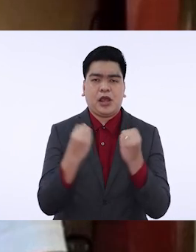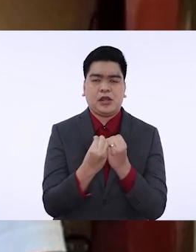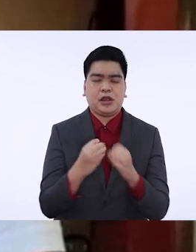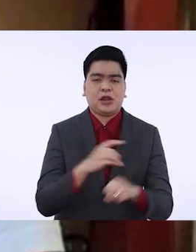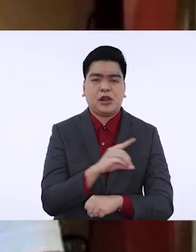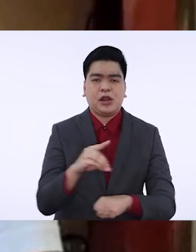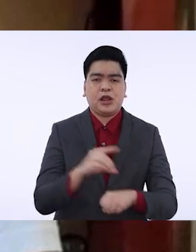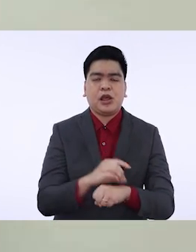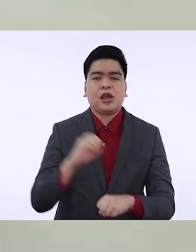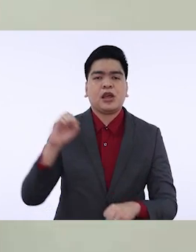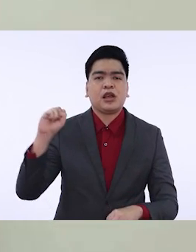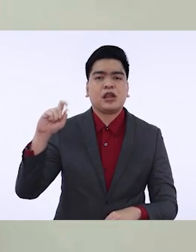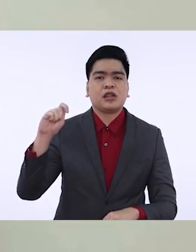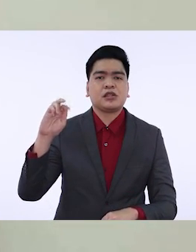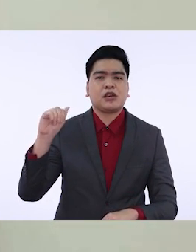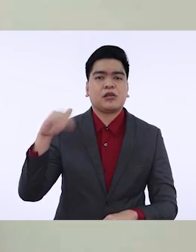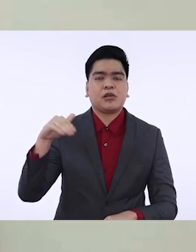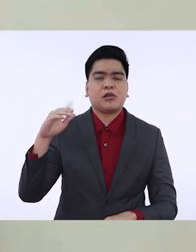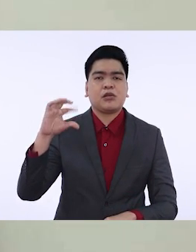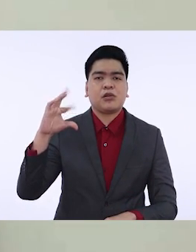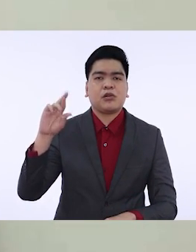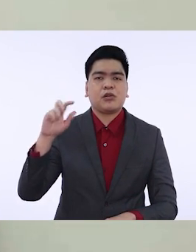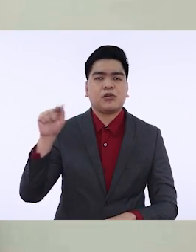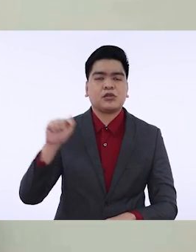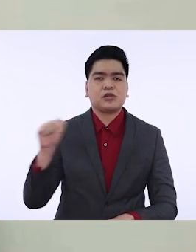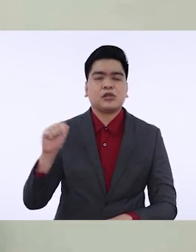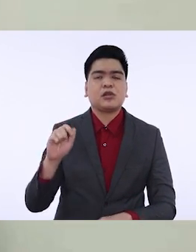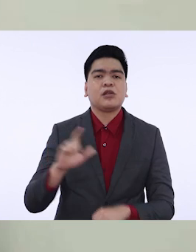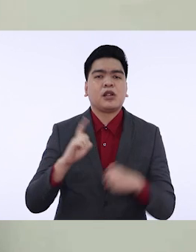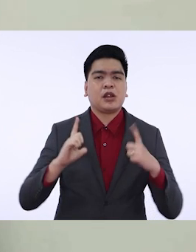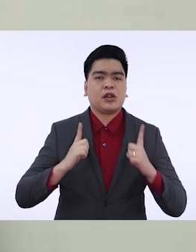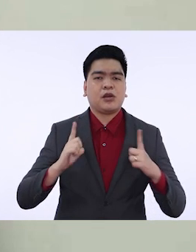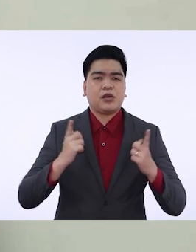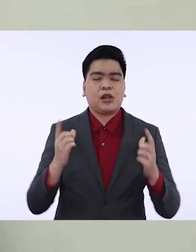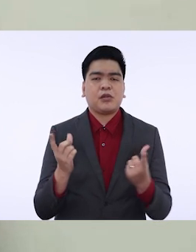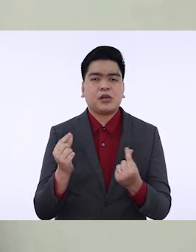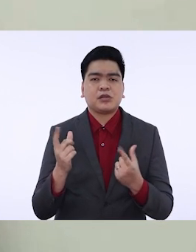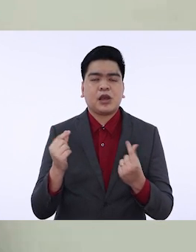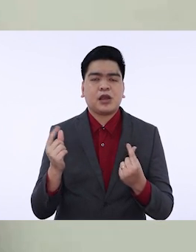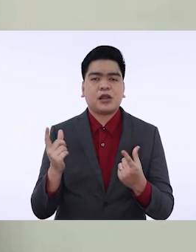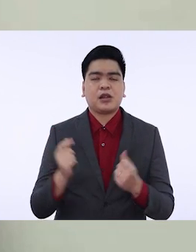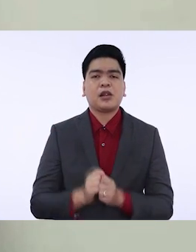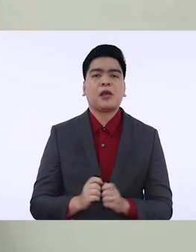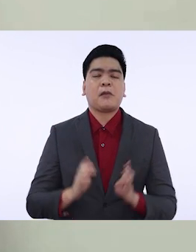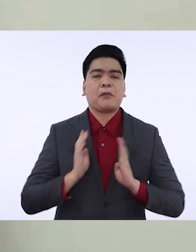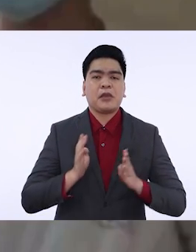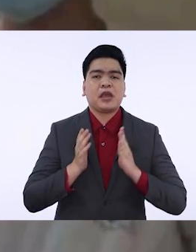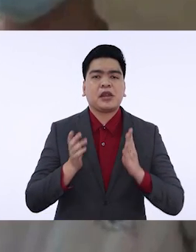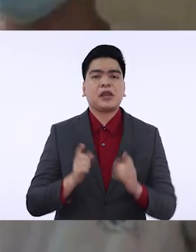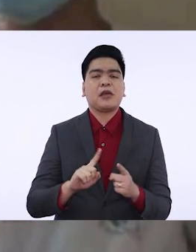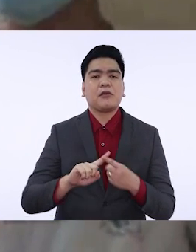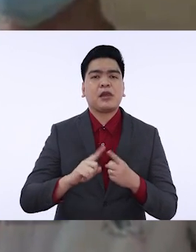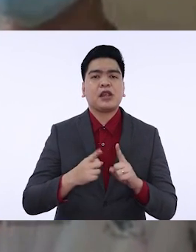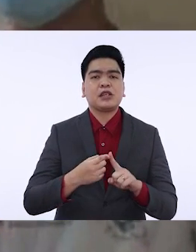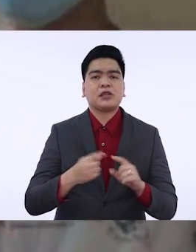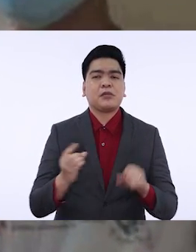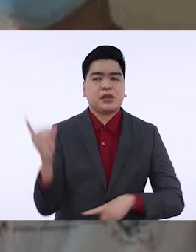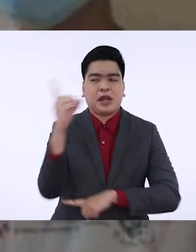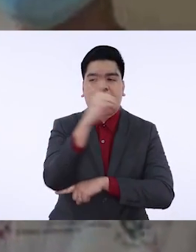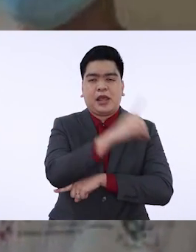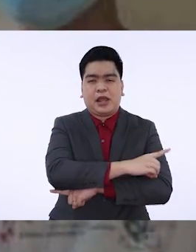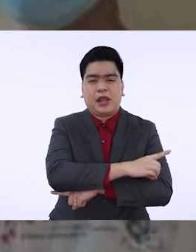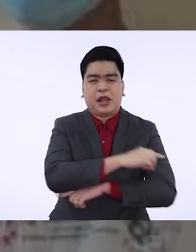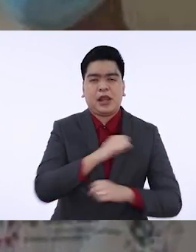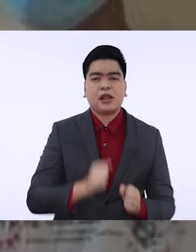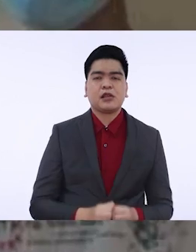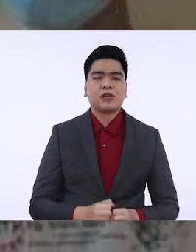Distrito Eklesiastiko ng Santa Cruz, Laguna sa pagsasagawa nila ng Binhi Friendship Day. Sa pamamagitan